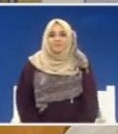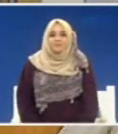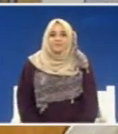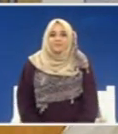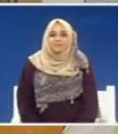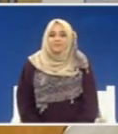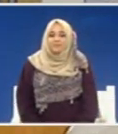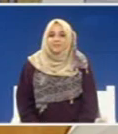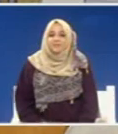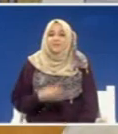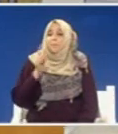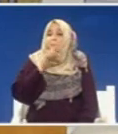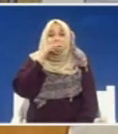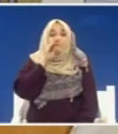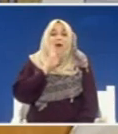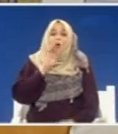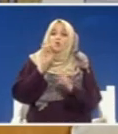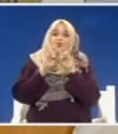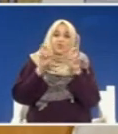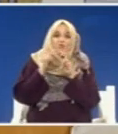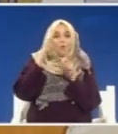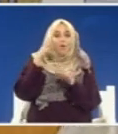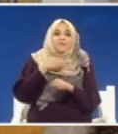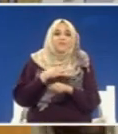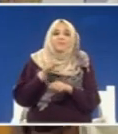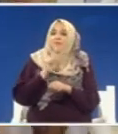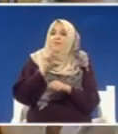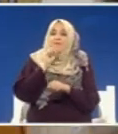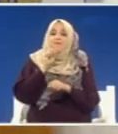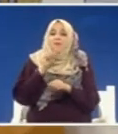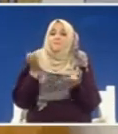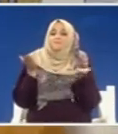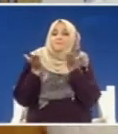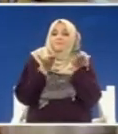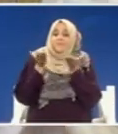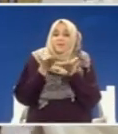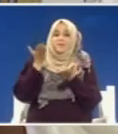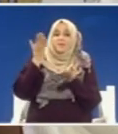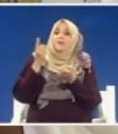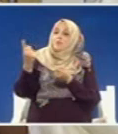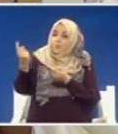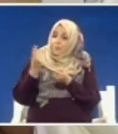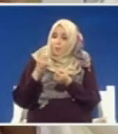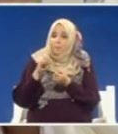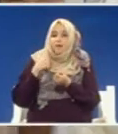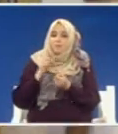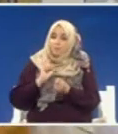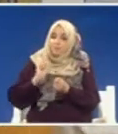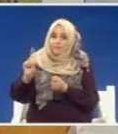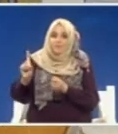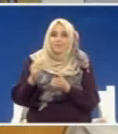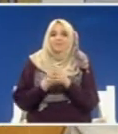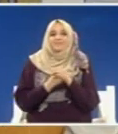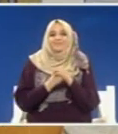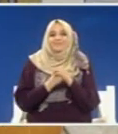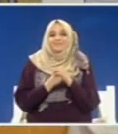لا. فإذن المرأة معززة مكرمة يؤتى إليها ولا تأتي إليه. الله يبارك. فهذا هو،